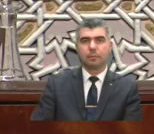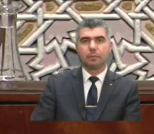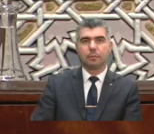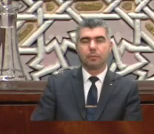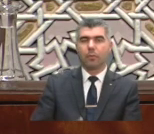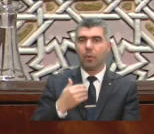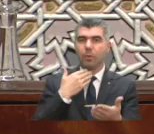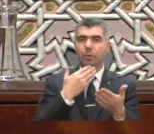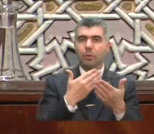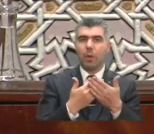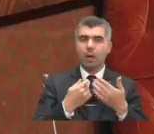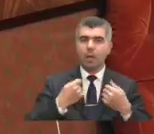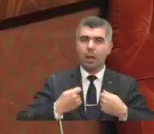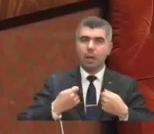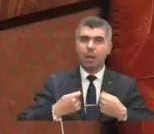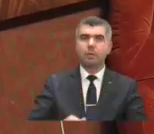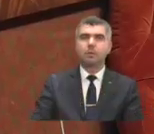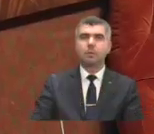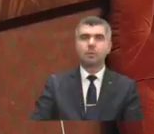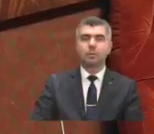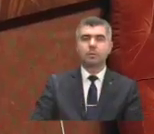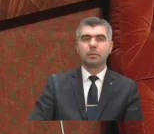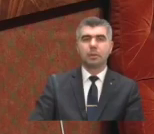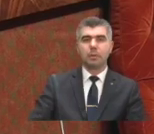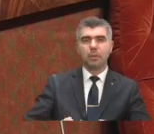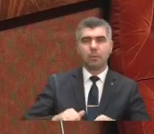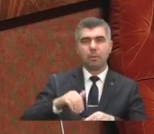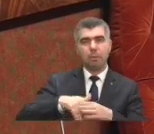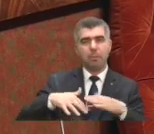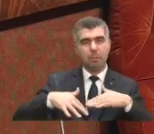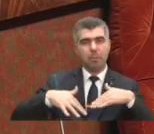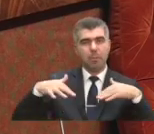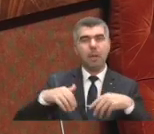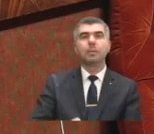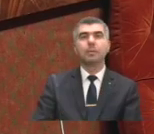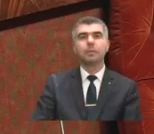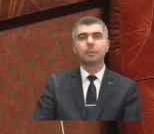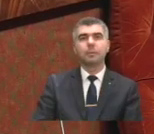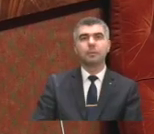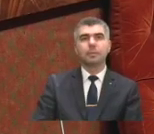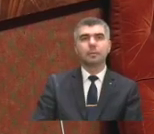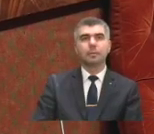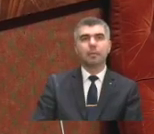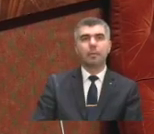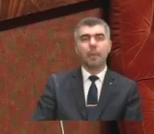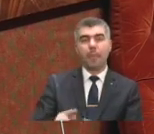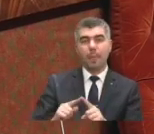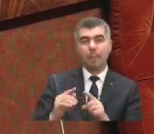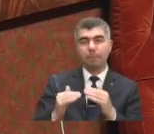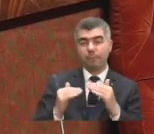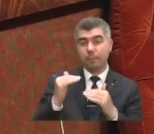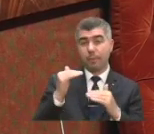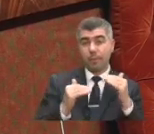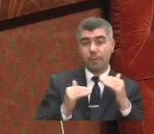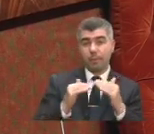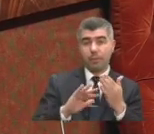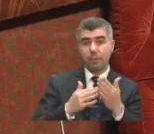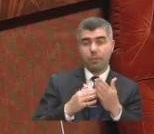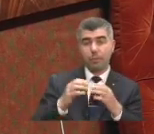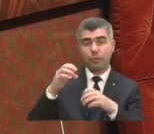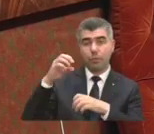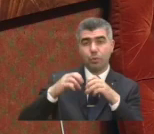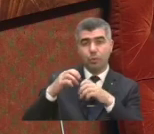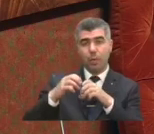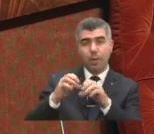شكرا سيد الرئيس المحترم. السيدات والسادة النواب المحترمون، فتفاقم الوضعية باستمرار الجفاف